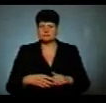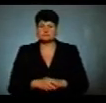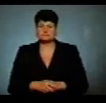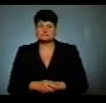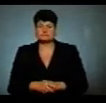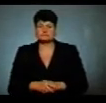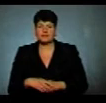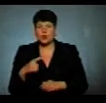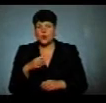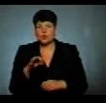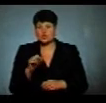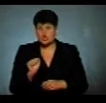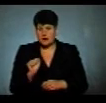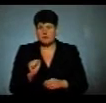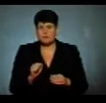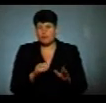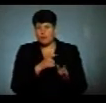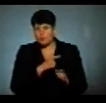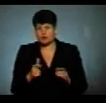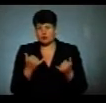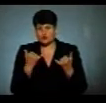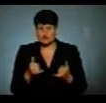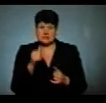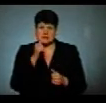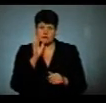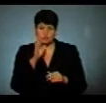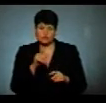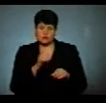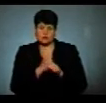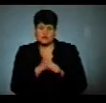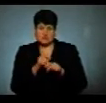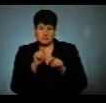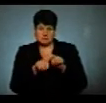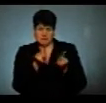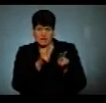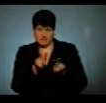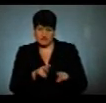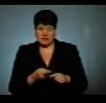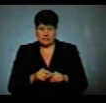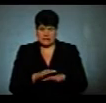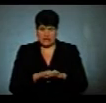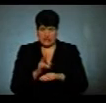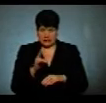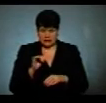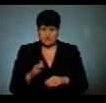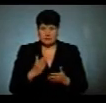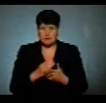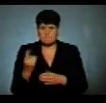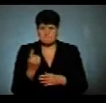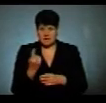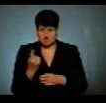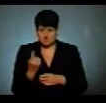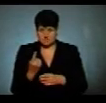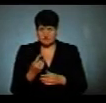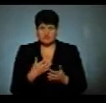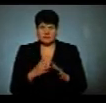Хоча протягом сьогодні і завтра буде вестися моніторинг роботи цих ринків, ми маємо перші негативні сигнали про те,